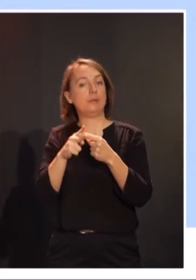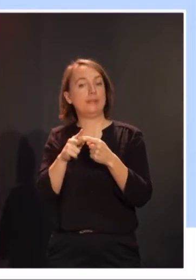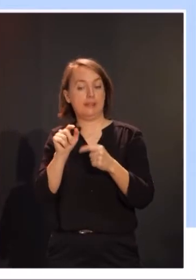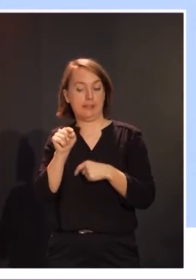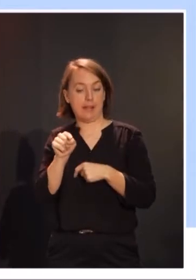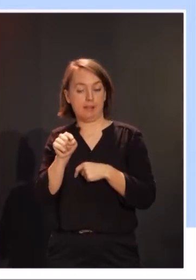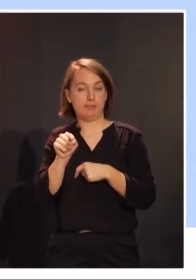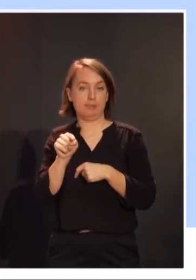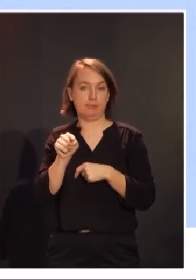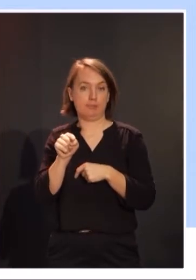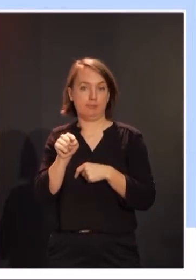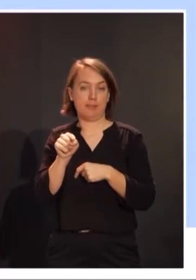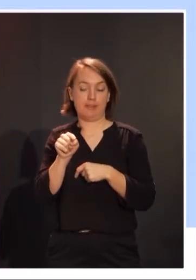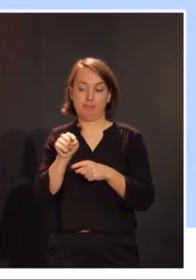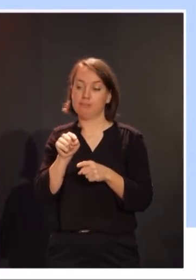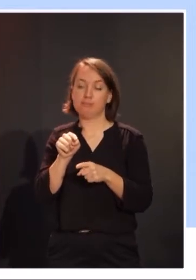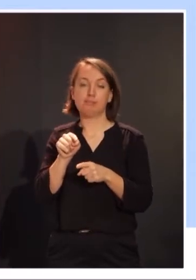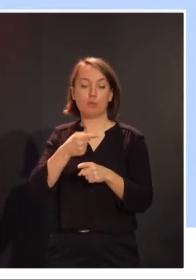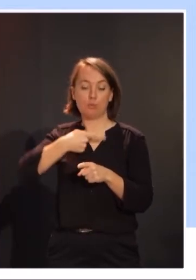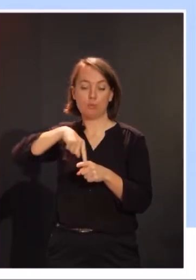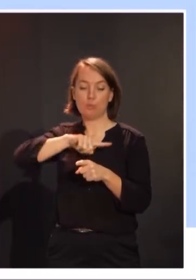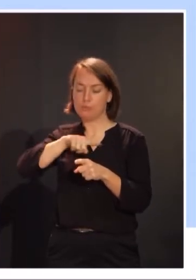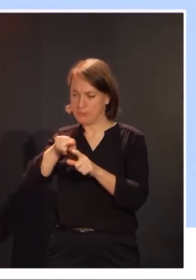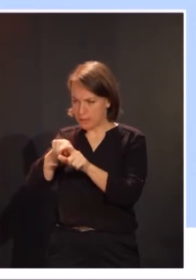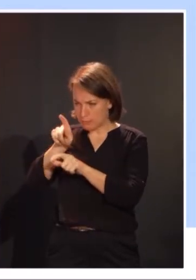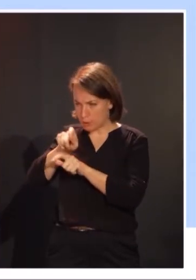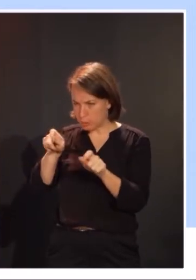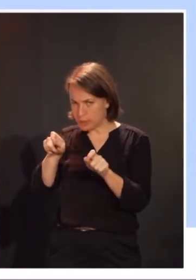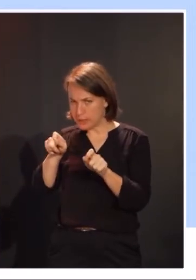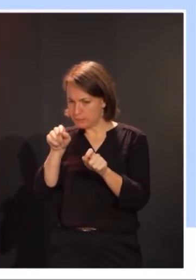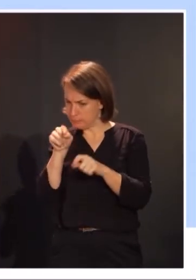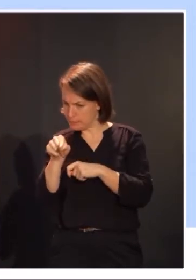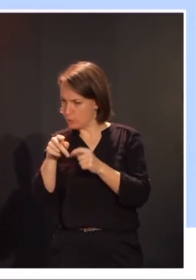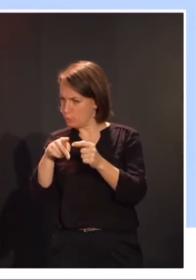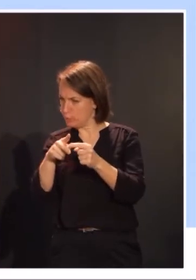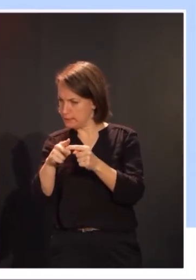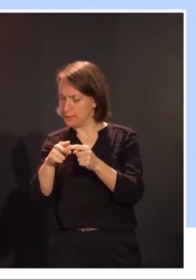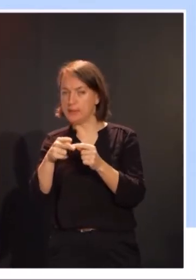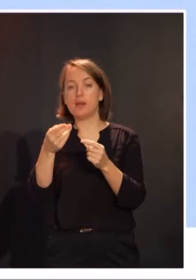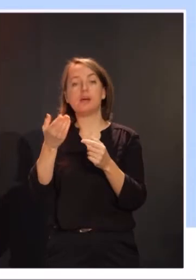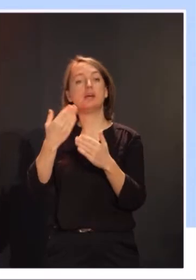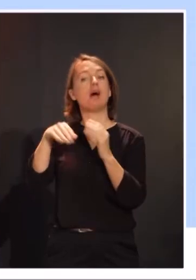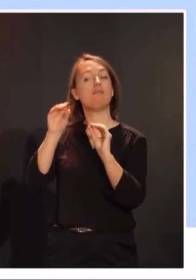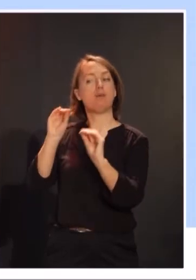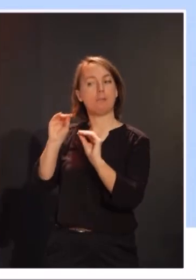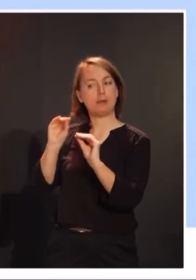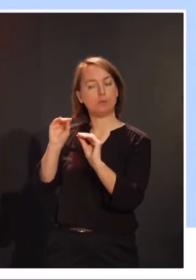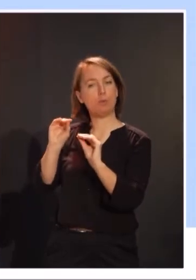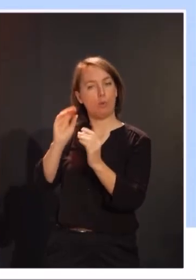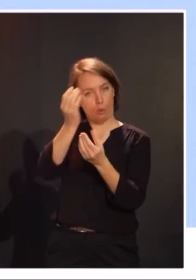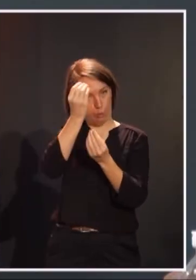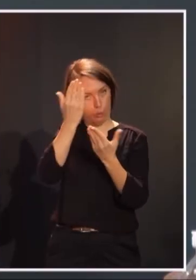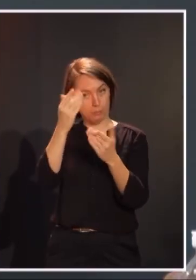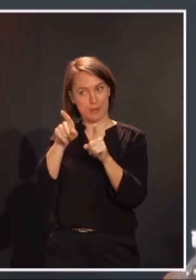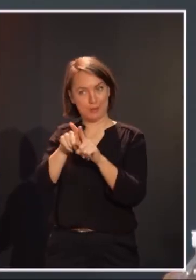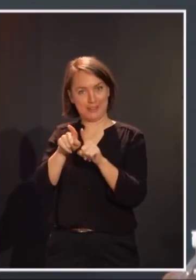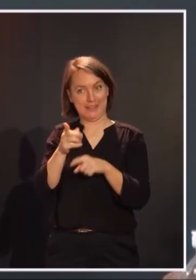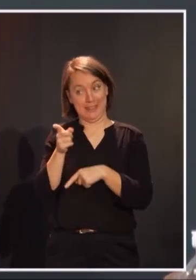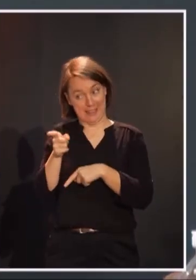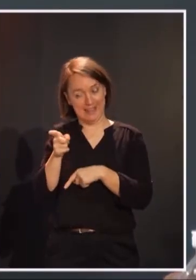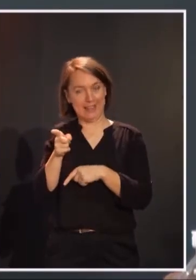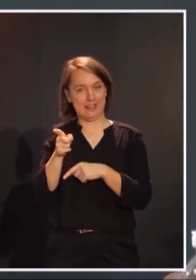pour évaluer l'intérêt d'un outil en formation, en cours, mais comme je vous le disais, donc elle est en alternance et elle est aussi en entreprise, et cet outil